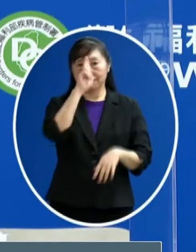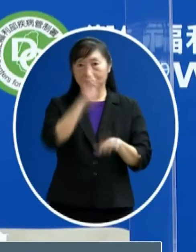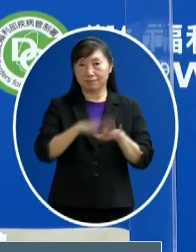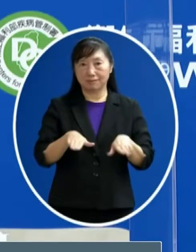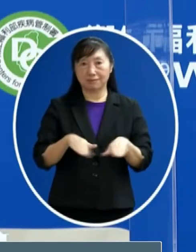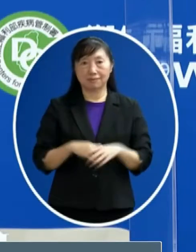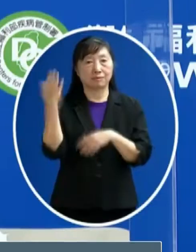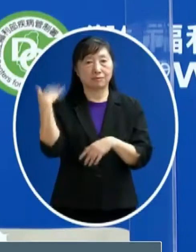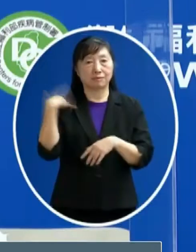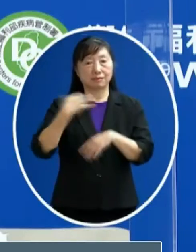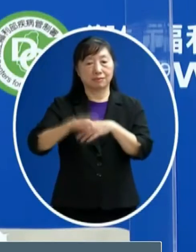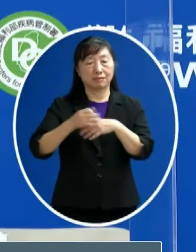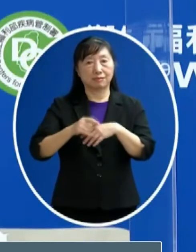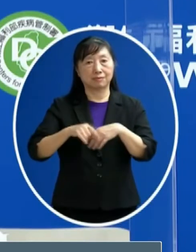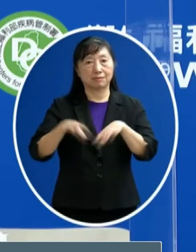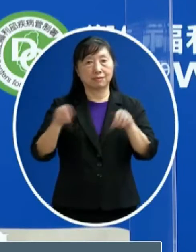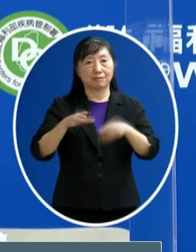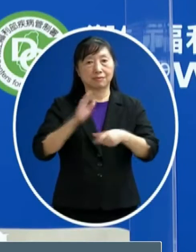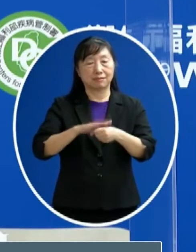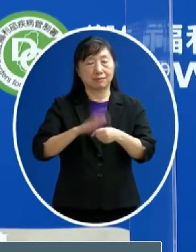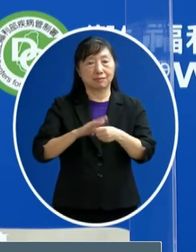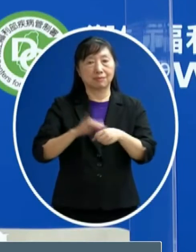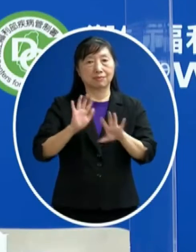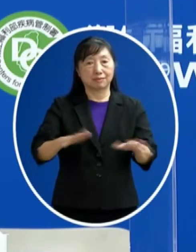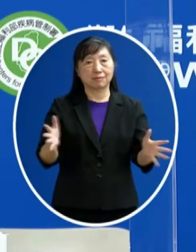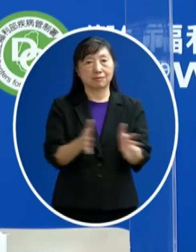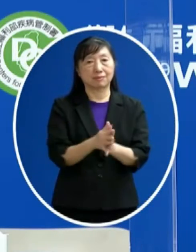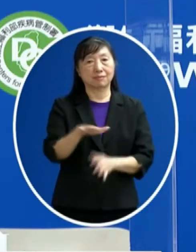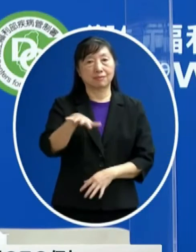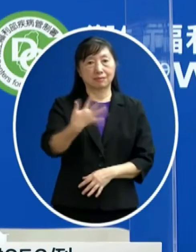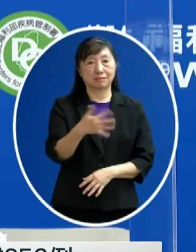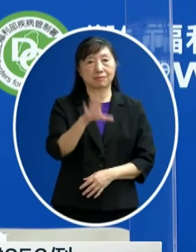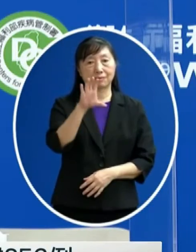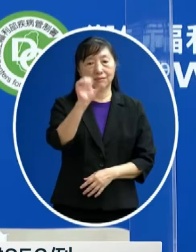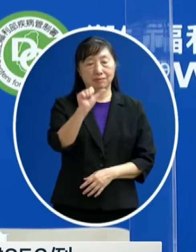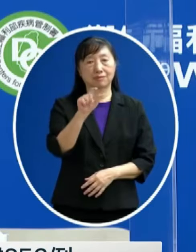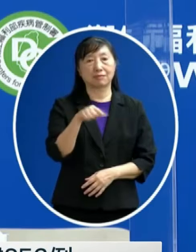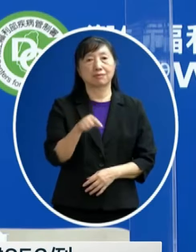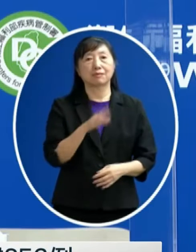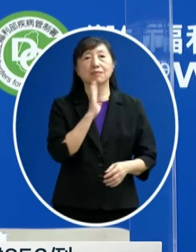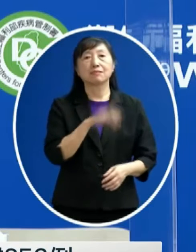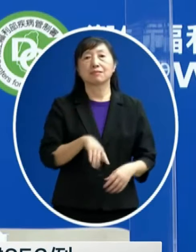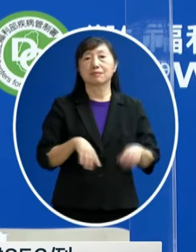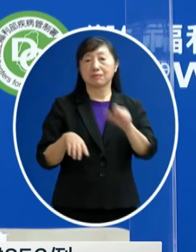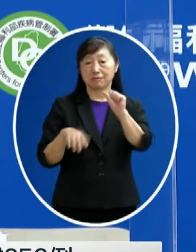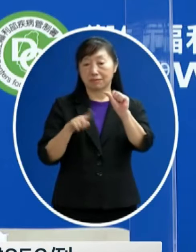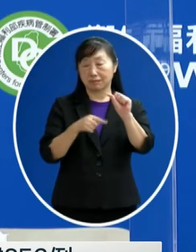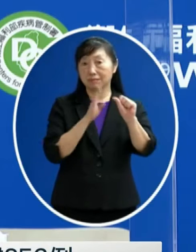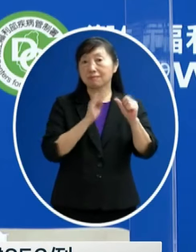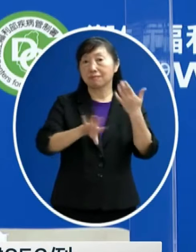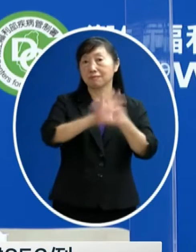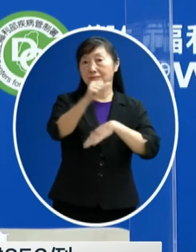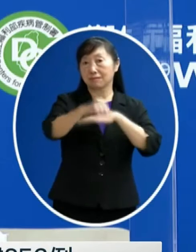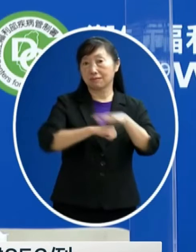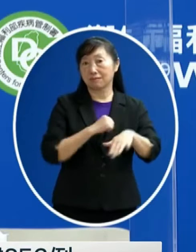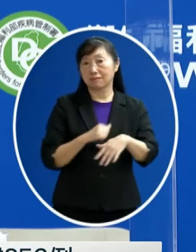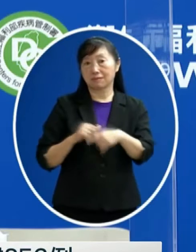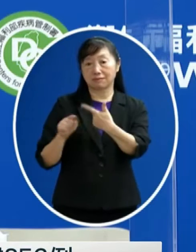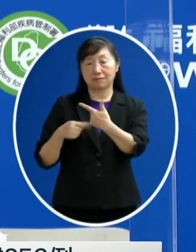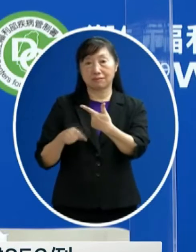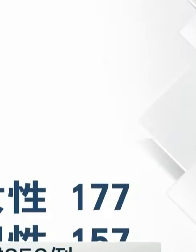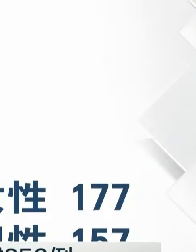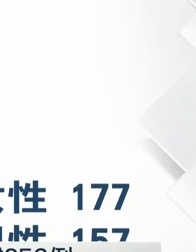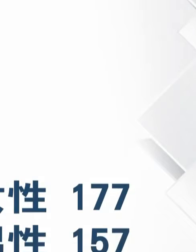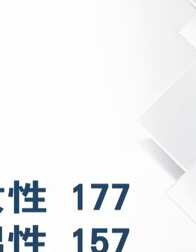案。那我们今天总计是595案。 台湾本土病例持续飙升，累积至今已有